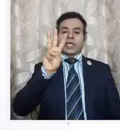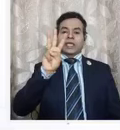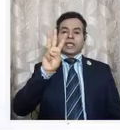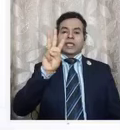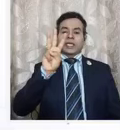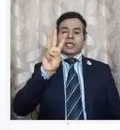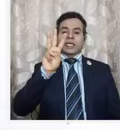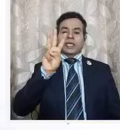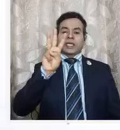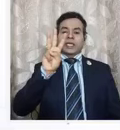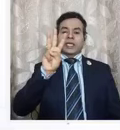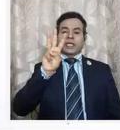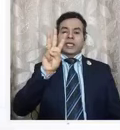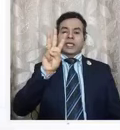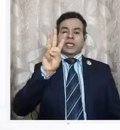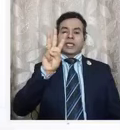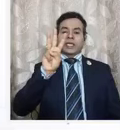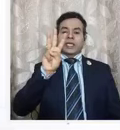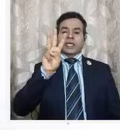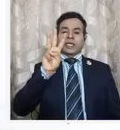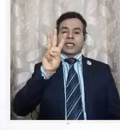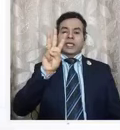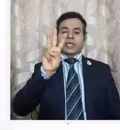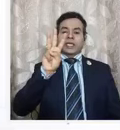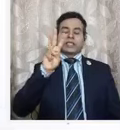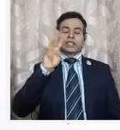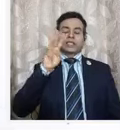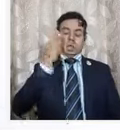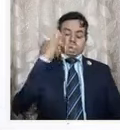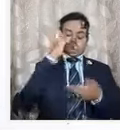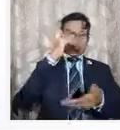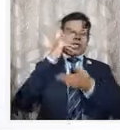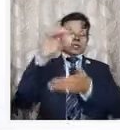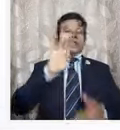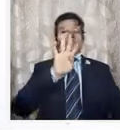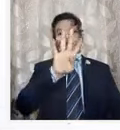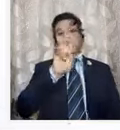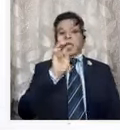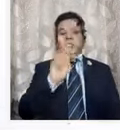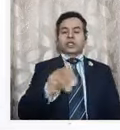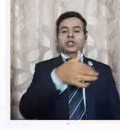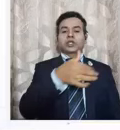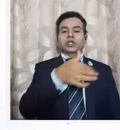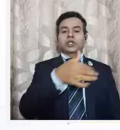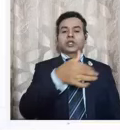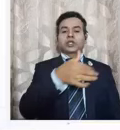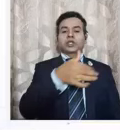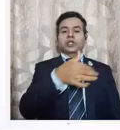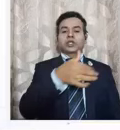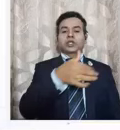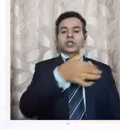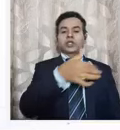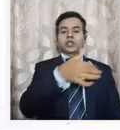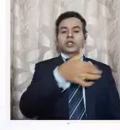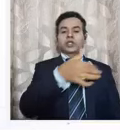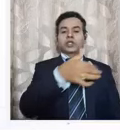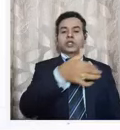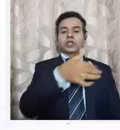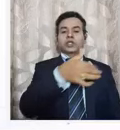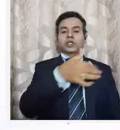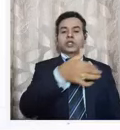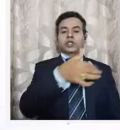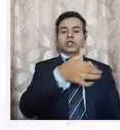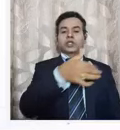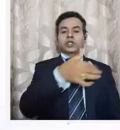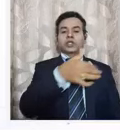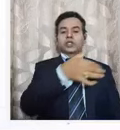আছে 1,47,081টি ব্যক্তিগত সুরক্ষা সামগ্রী, এটা সূত্র কেন্দ্রীয় ঔষধাগার। এবং আমরা অনুদান